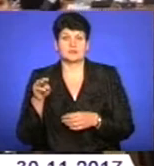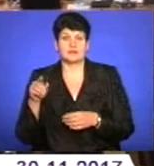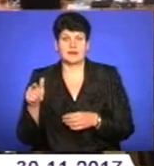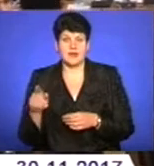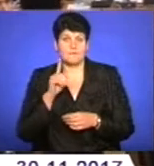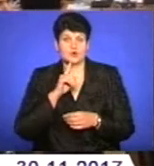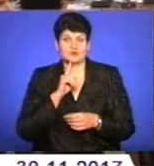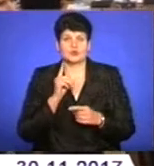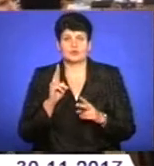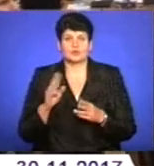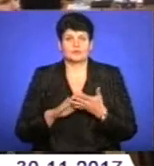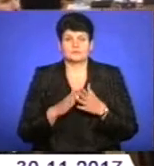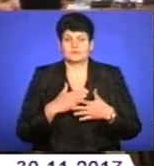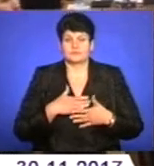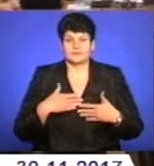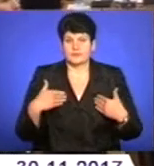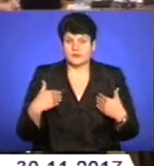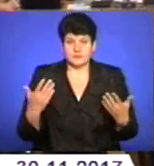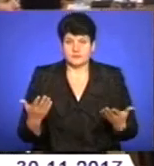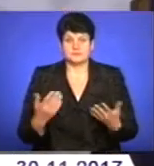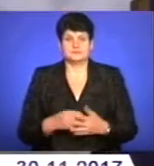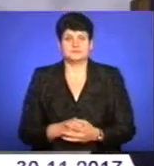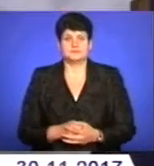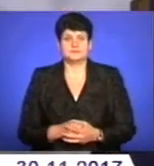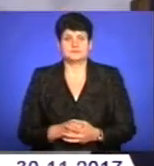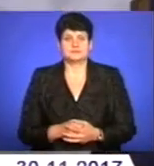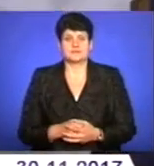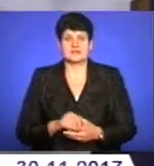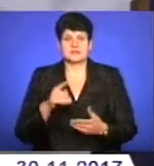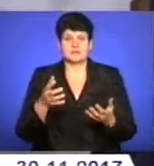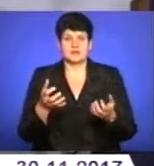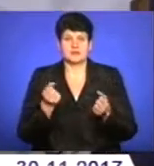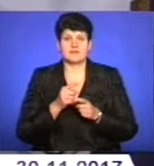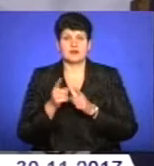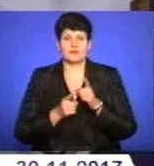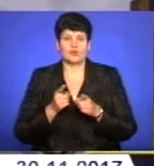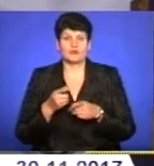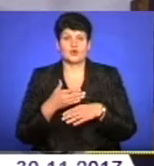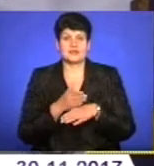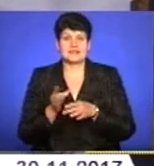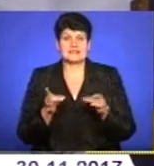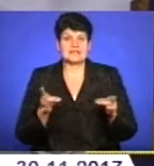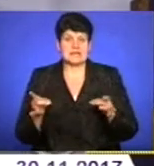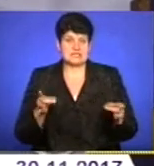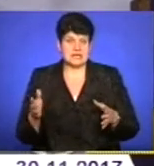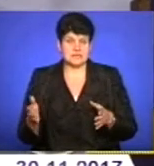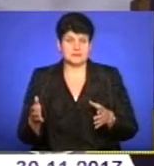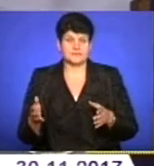не пішов. Там платити за дітей не готові. З прийняттям реформ по децентралізації, фінансової децентралізації